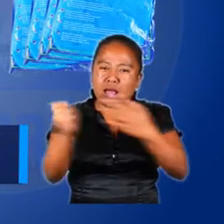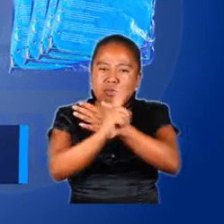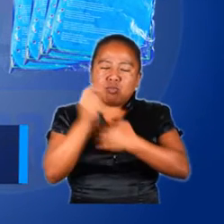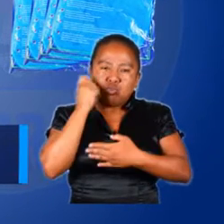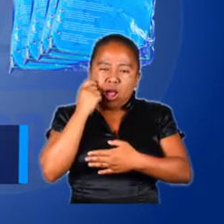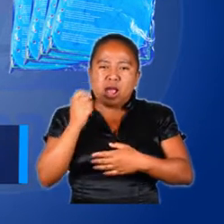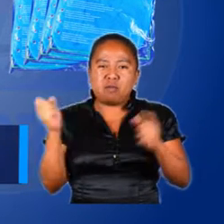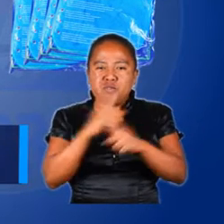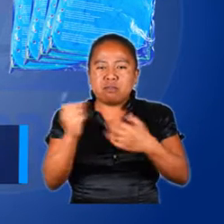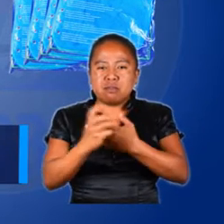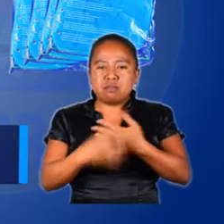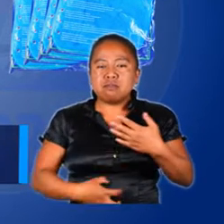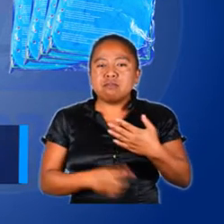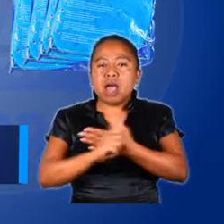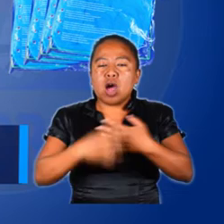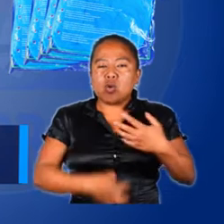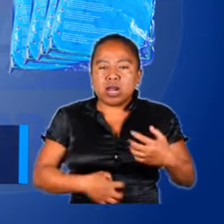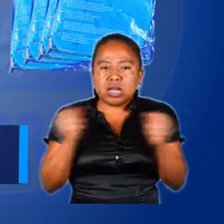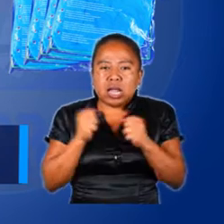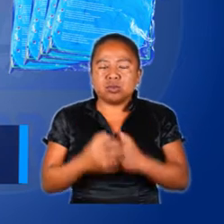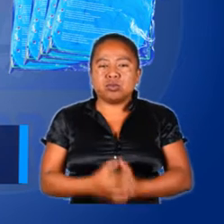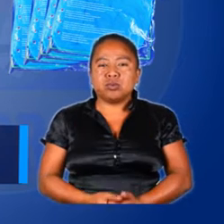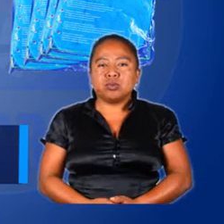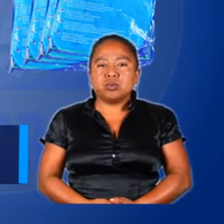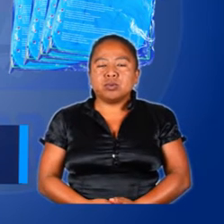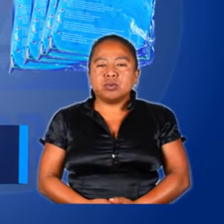Matoria anaty ilay misy odimoka ho fiarovana amin'ny tazomoka.